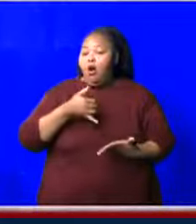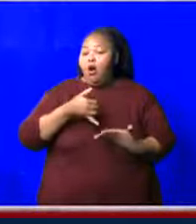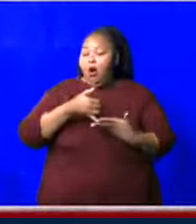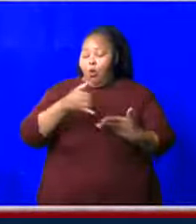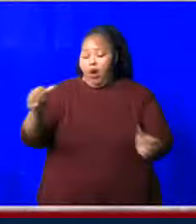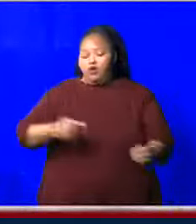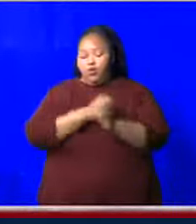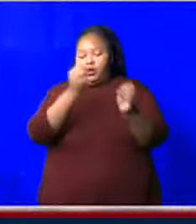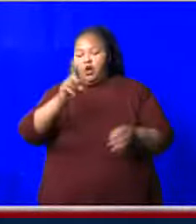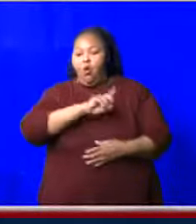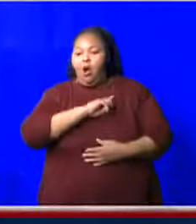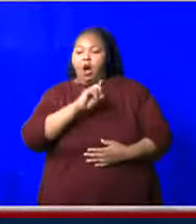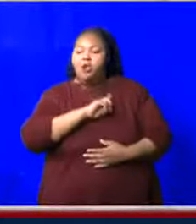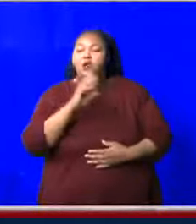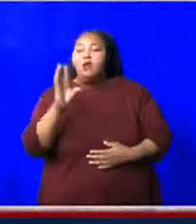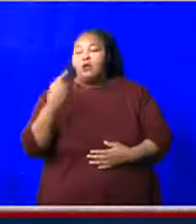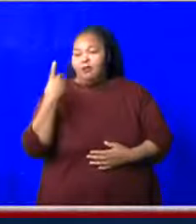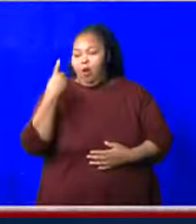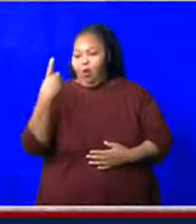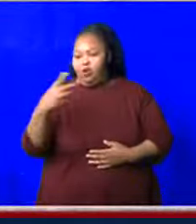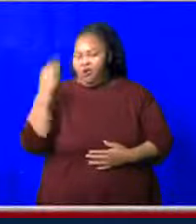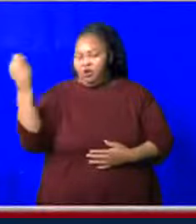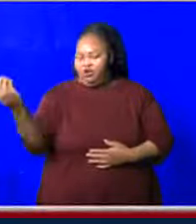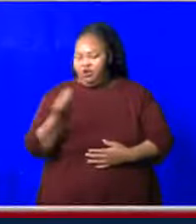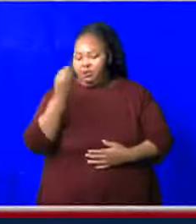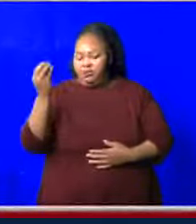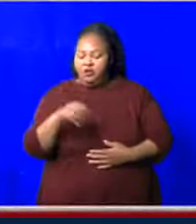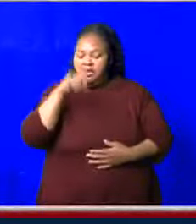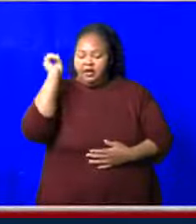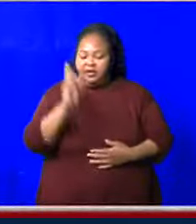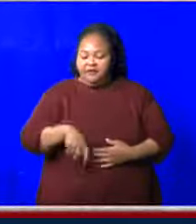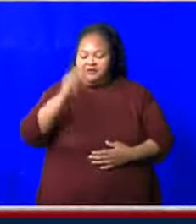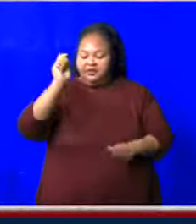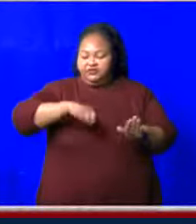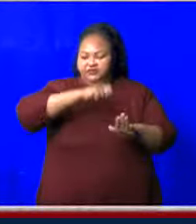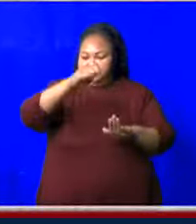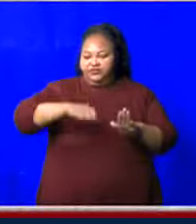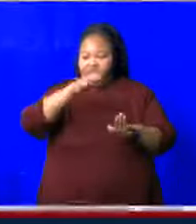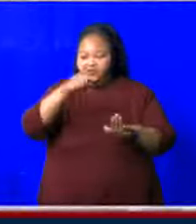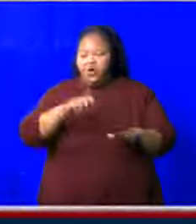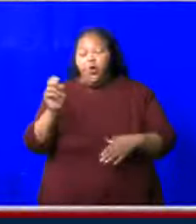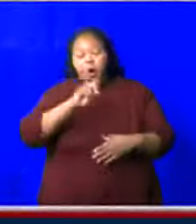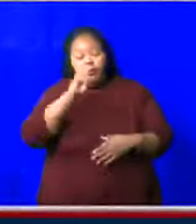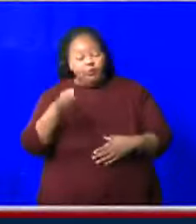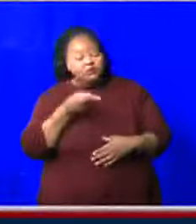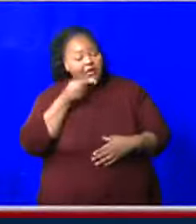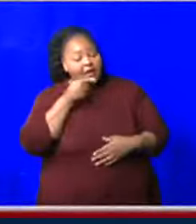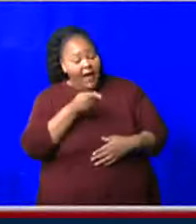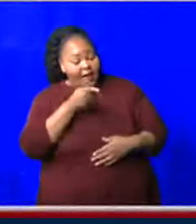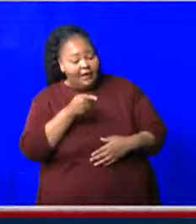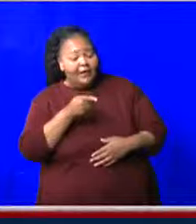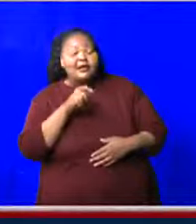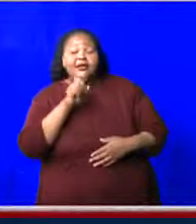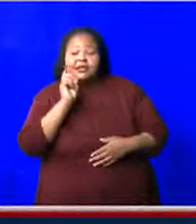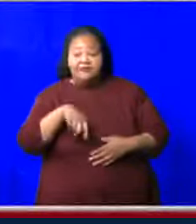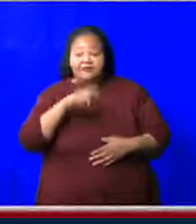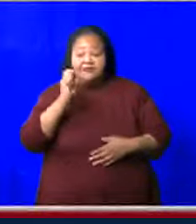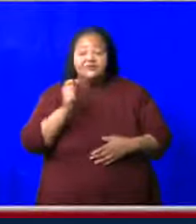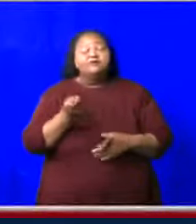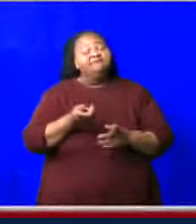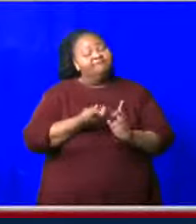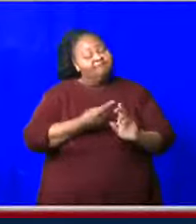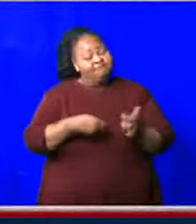ithole lithuba lekuvusetela likhono layo. Uyichazile-ke indzaba sihlalo esilweni ukuthi titawutholakala njengoba titholakala